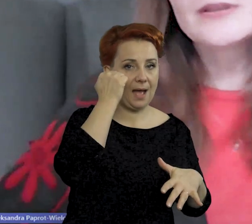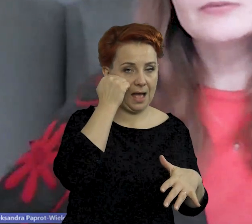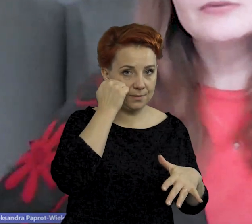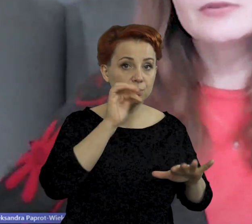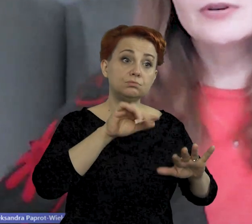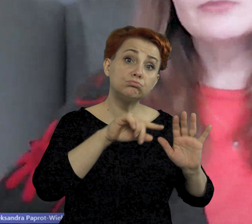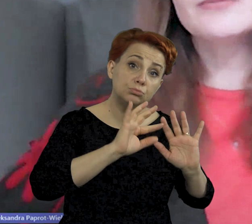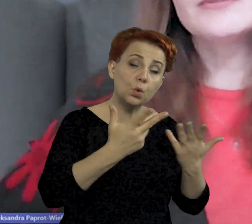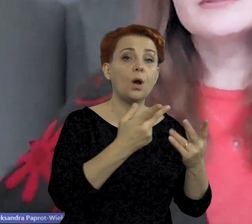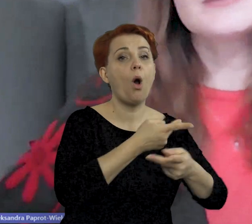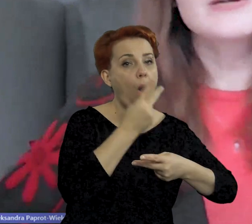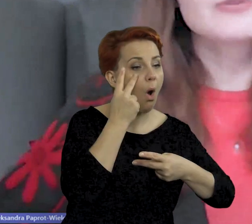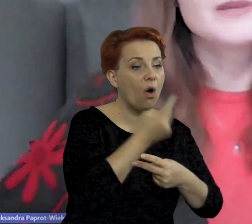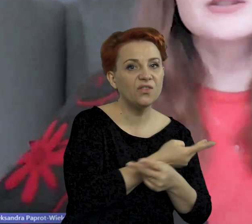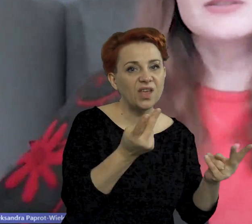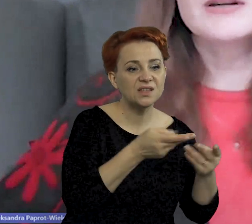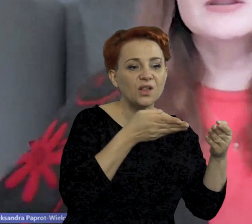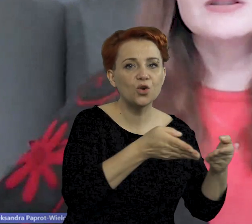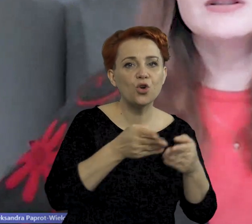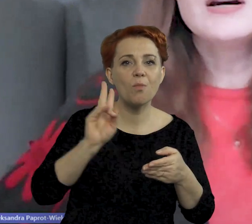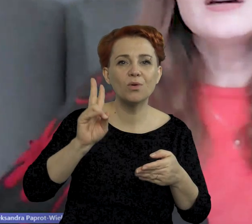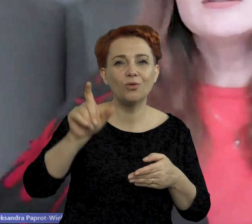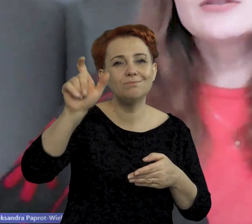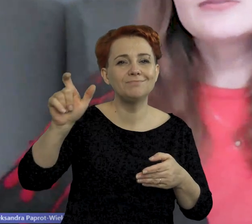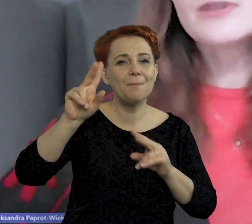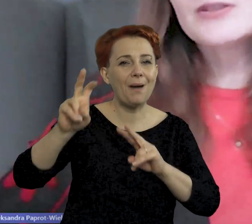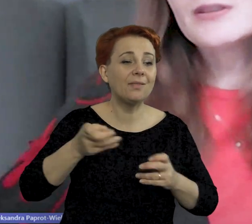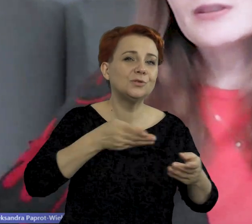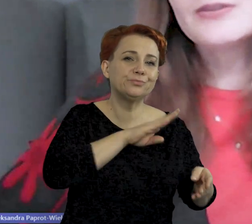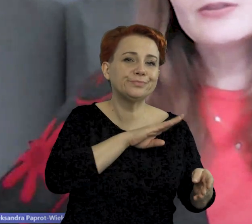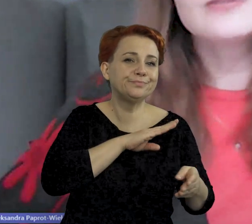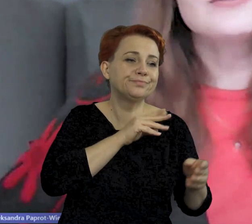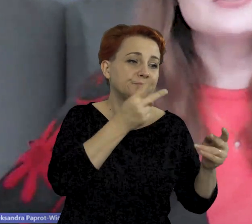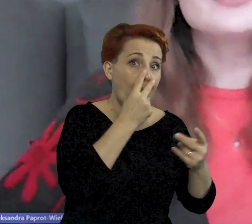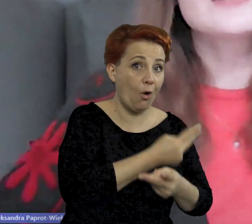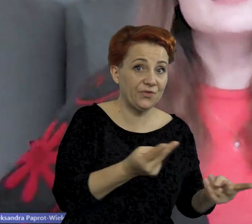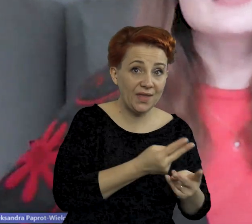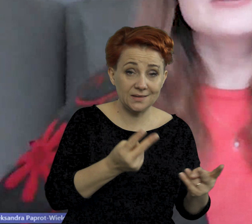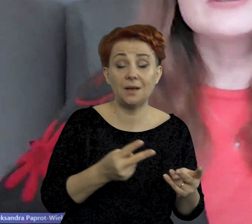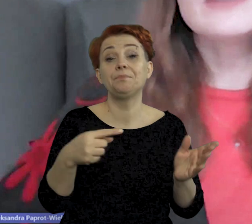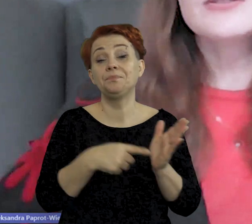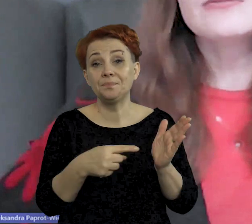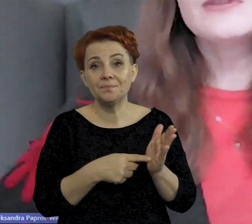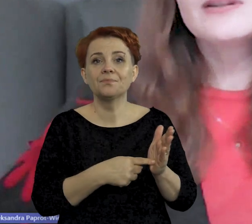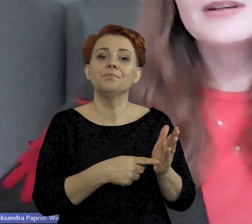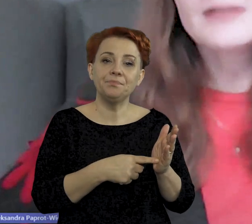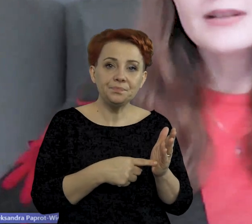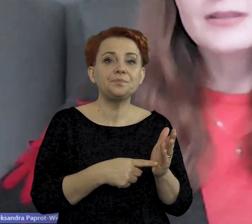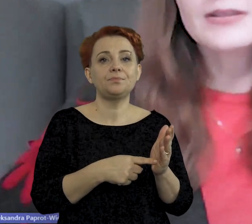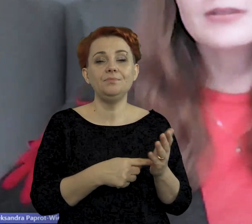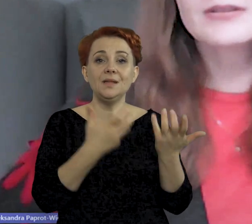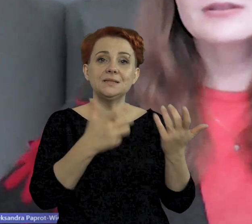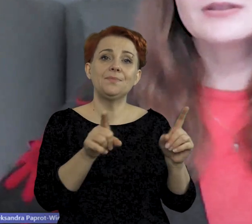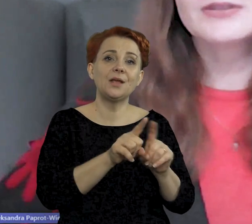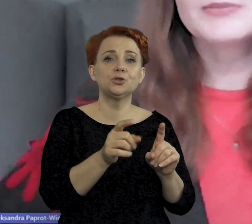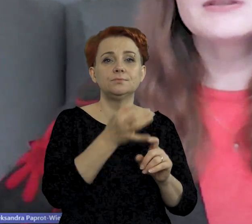tym odwiedzaniu grobów zmarłych badaczek i badaczy, co też właśnie wielokrotnie widzieliśmy, zaowocowało taką chęcią